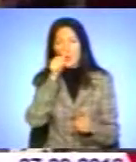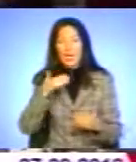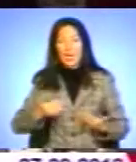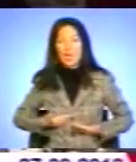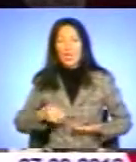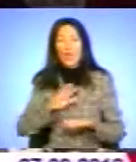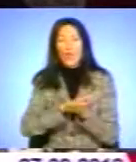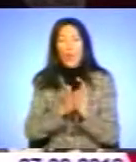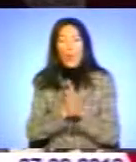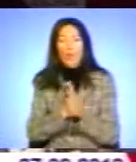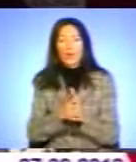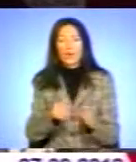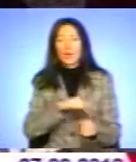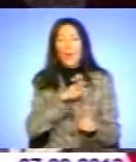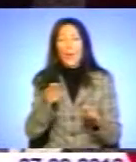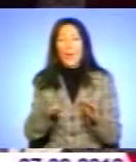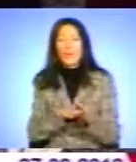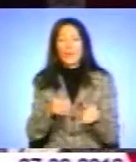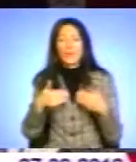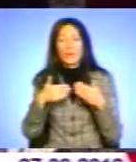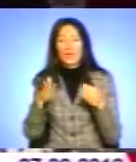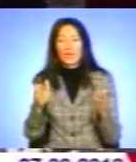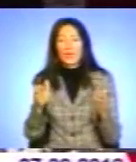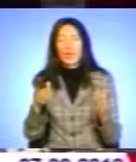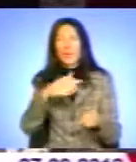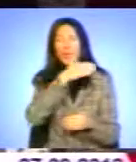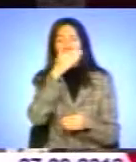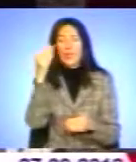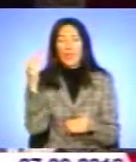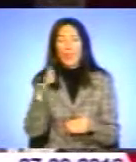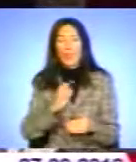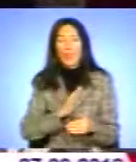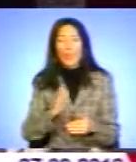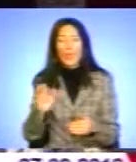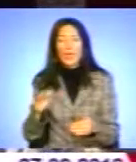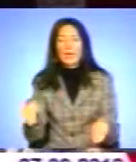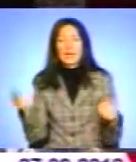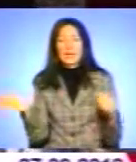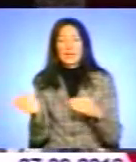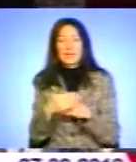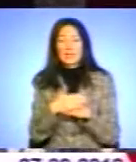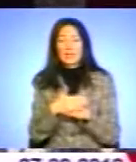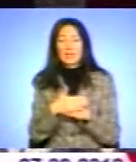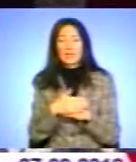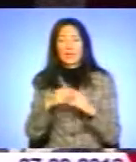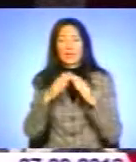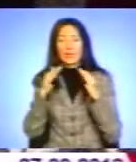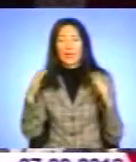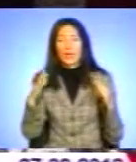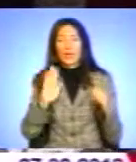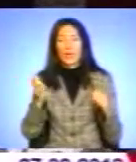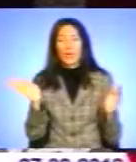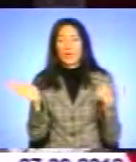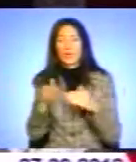умовах, тобто під відкритим небом. Було закриті, верх був закритий плівкою,